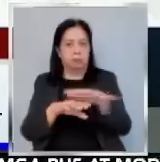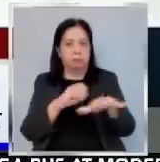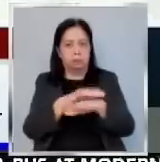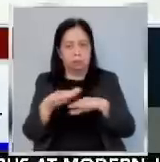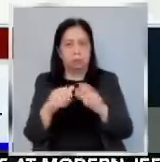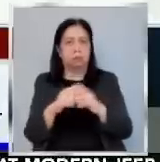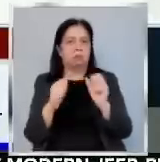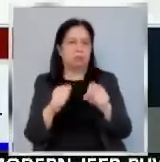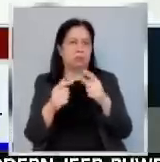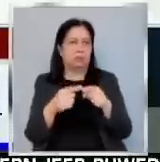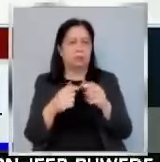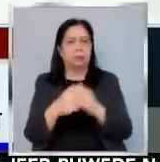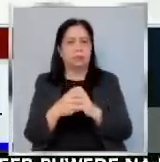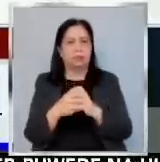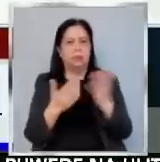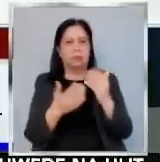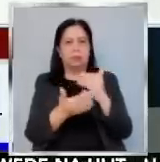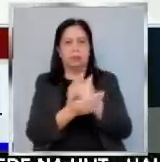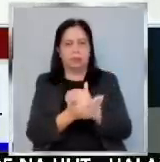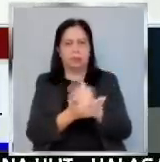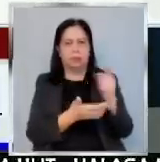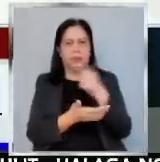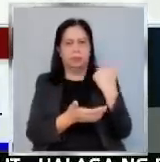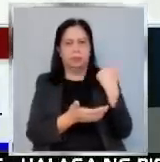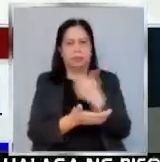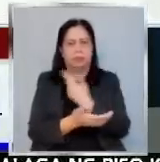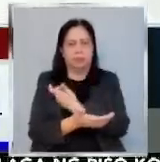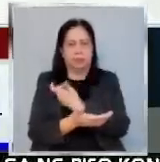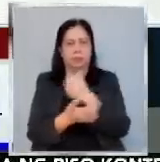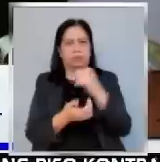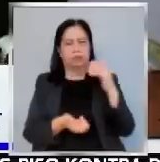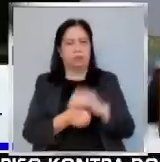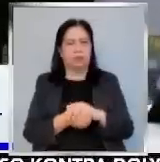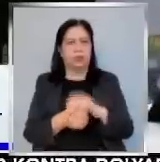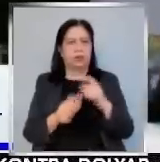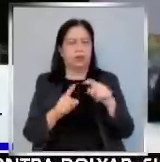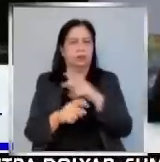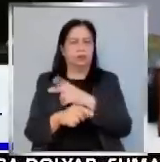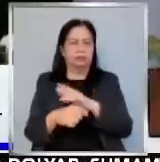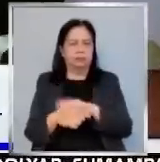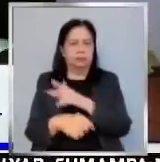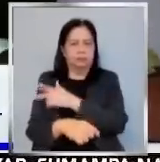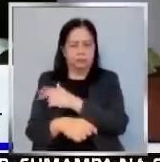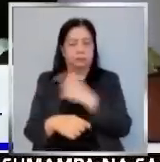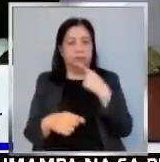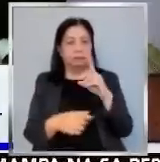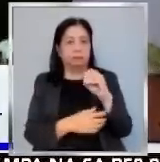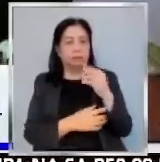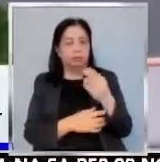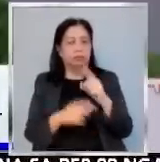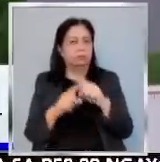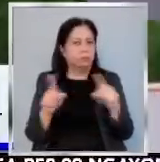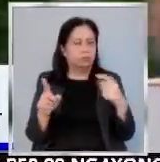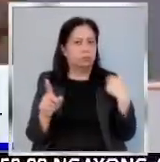sa mga bakuna, no? Or yung mga antibodies na nakukuha ng mga bakuna. Kinumpirma ito ng DOH pero hindi pa